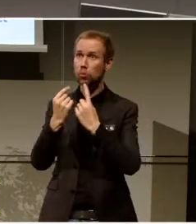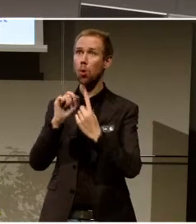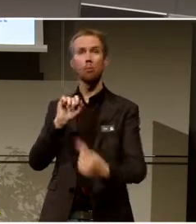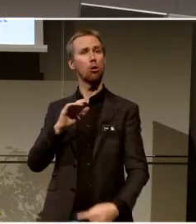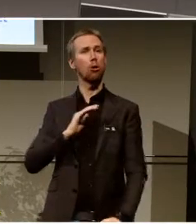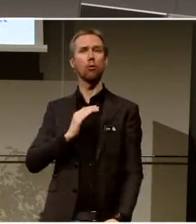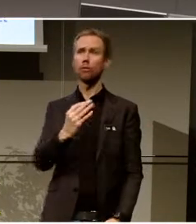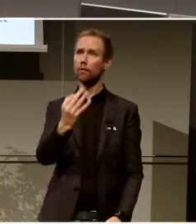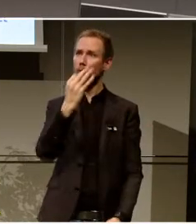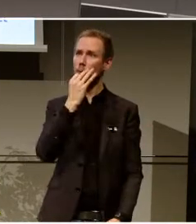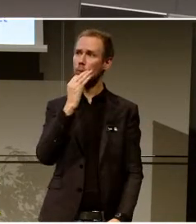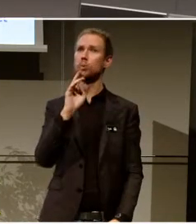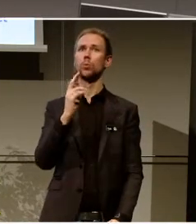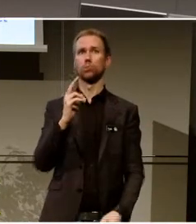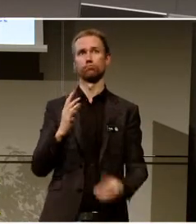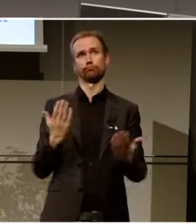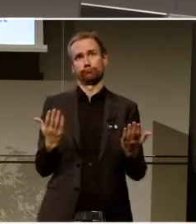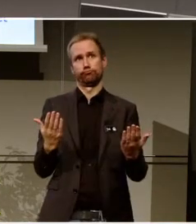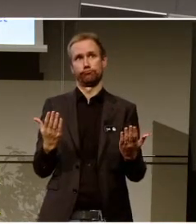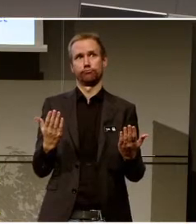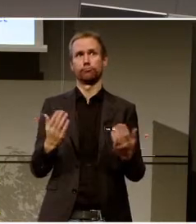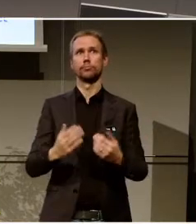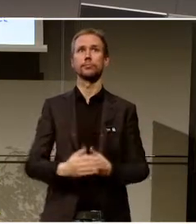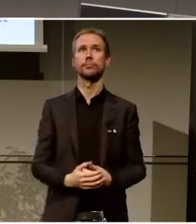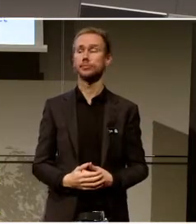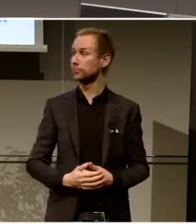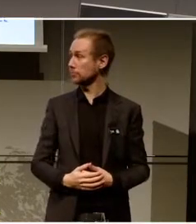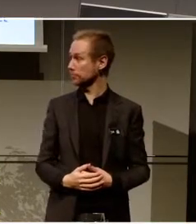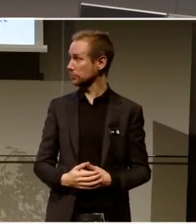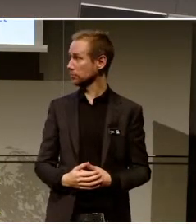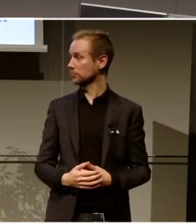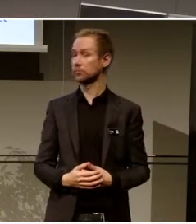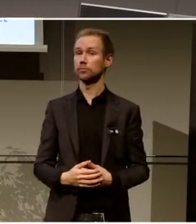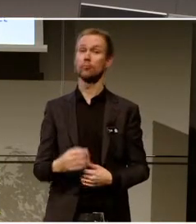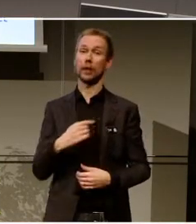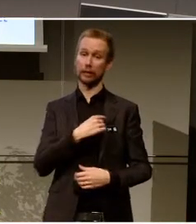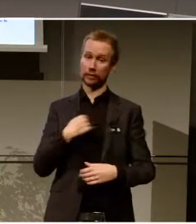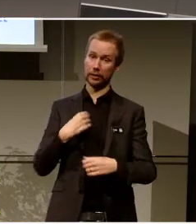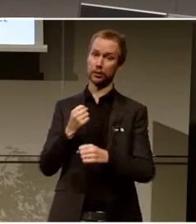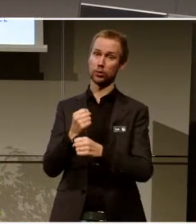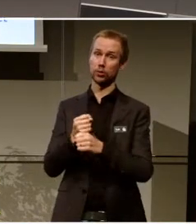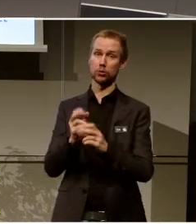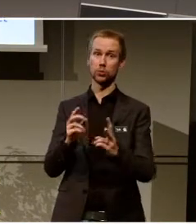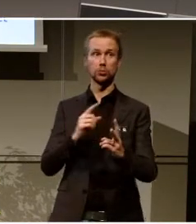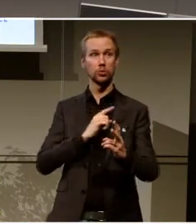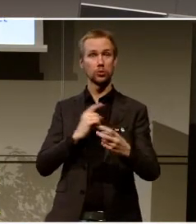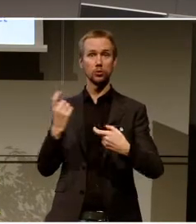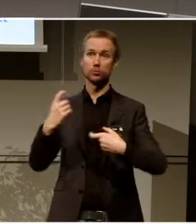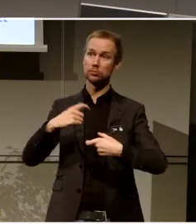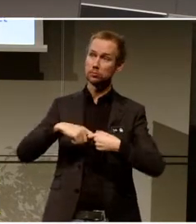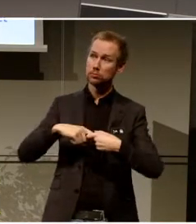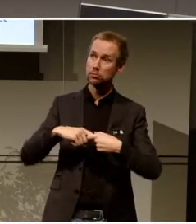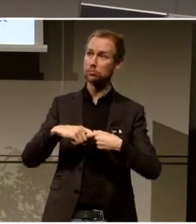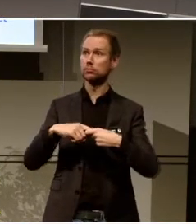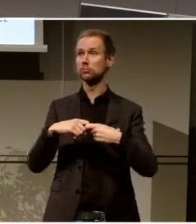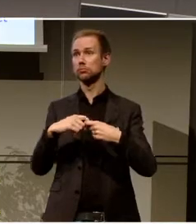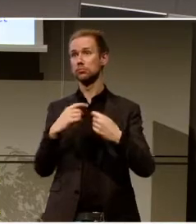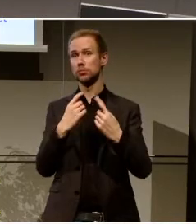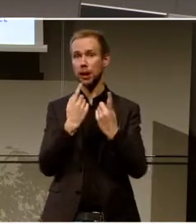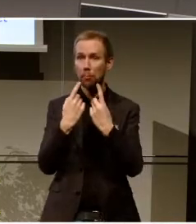så vill vi uppmuntra till det. Det är ju så vi jobbar mycket, just med att ha samtal och dialog och få inspel från andra